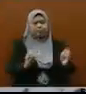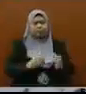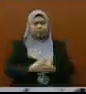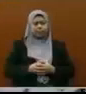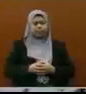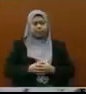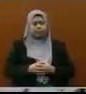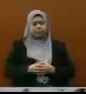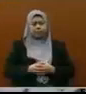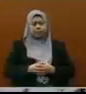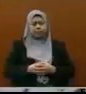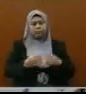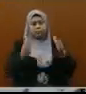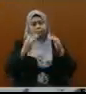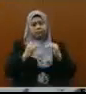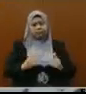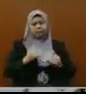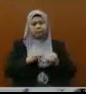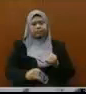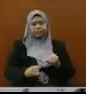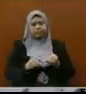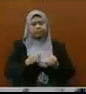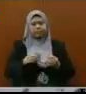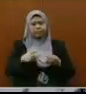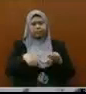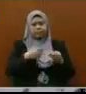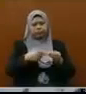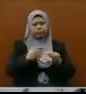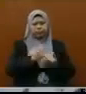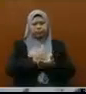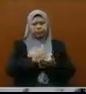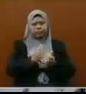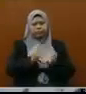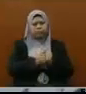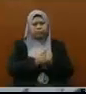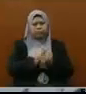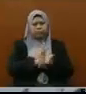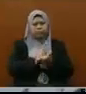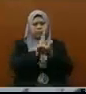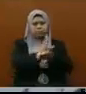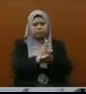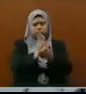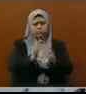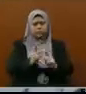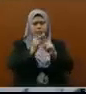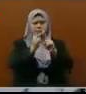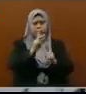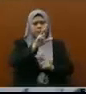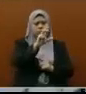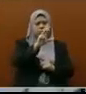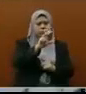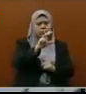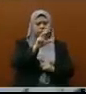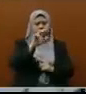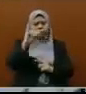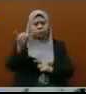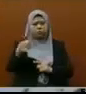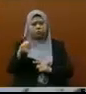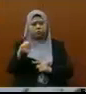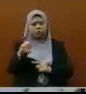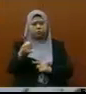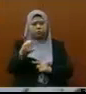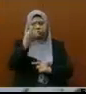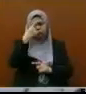dengan bantuan khas bernilai 30 juta ringgit untuk penjawa awam,